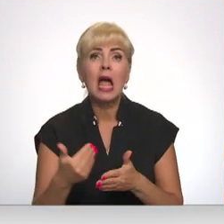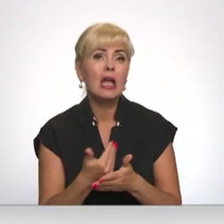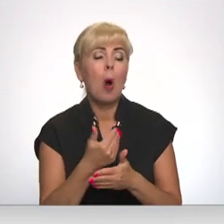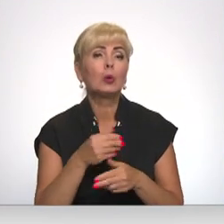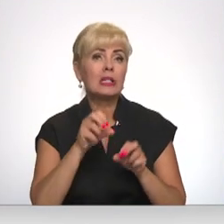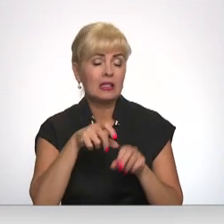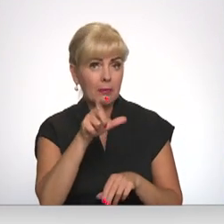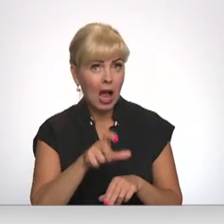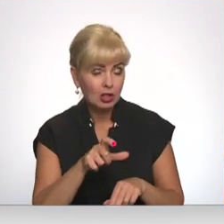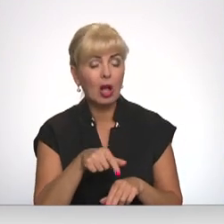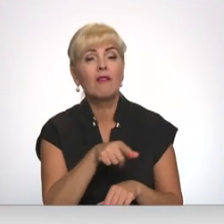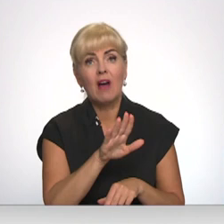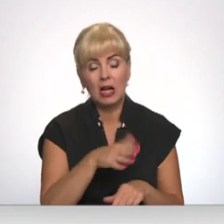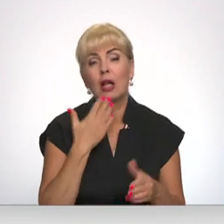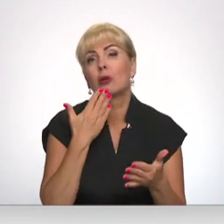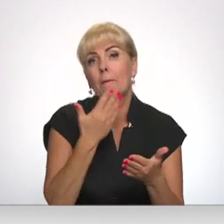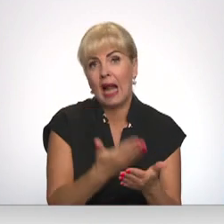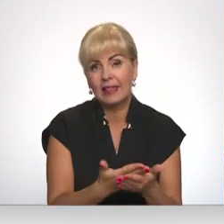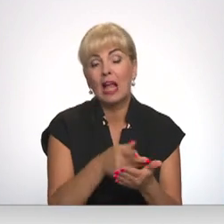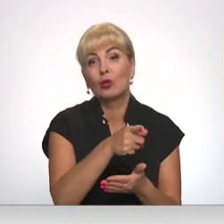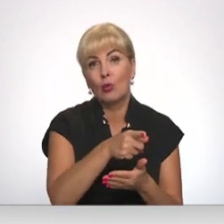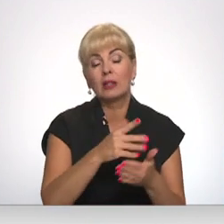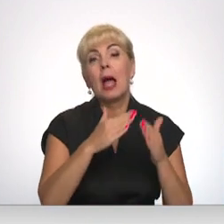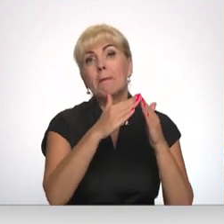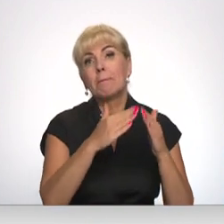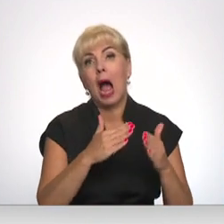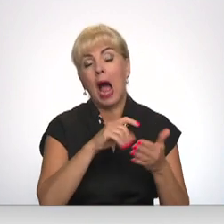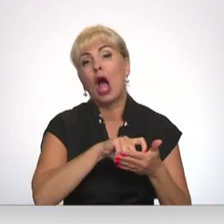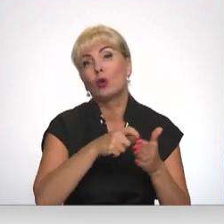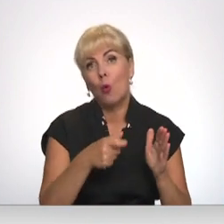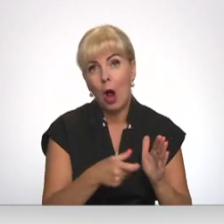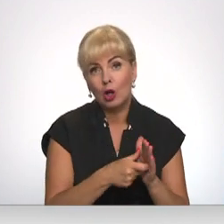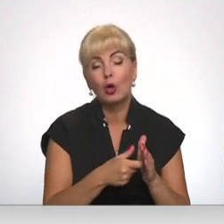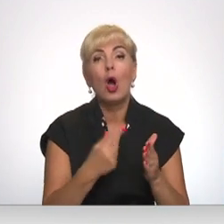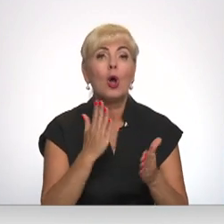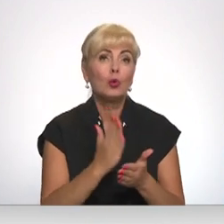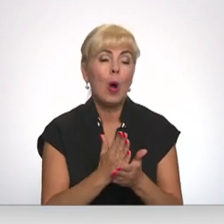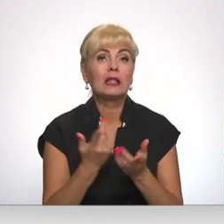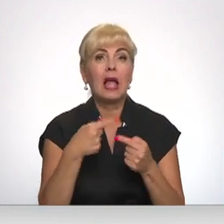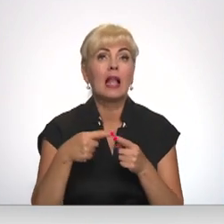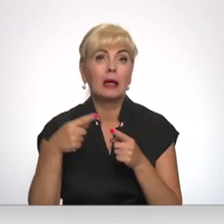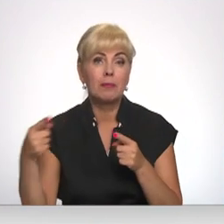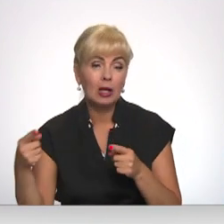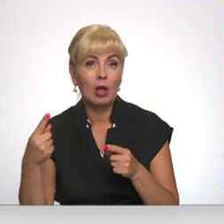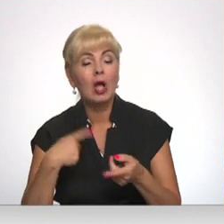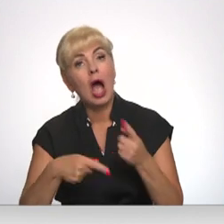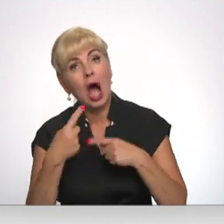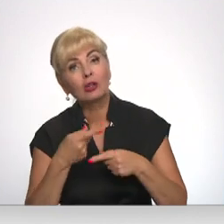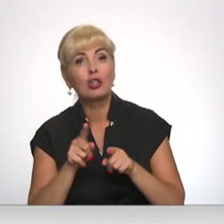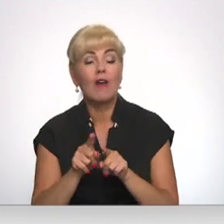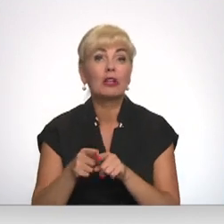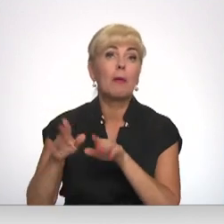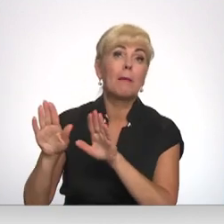savas definīcijas varētu pretendēt uz šādu mājokli noteikti laiku periodu, atgriežoties vai paliekot dzīvot